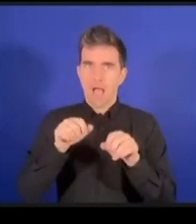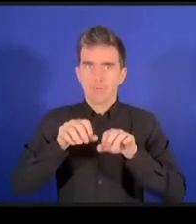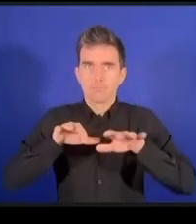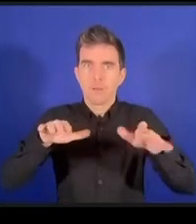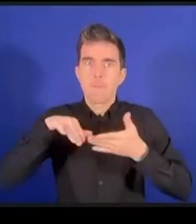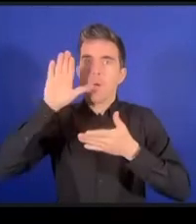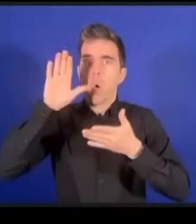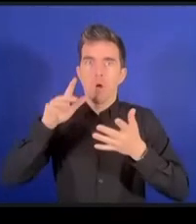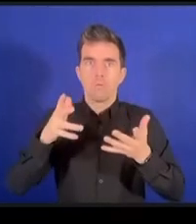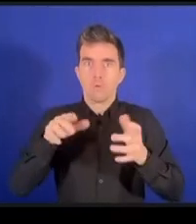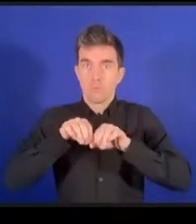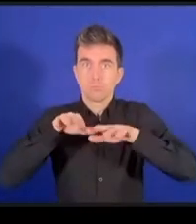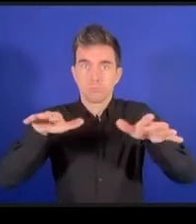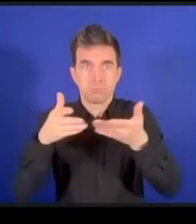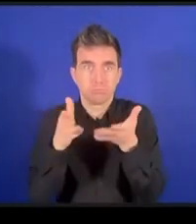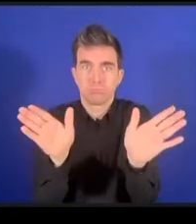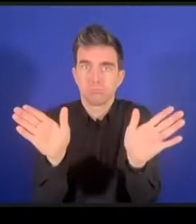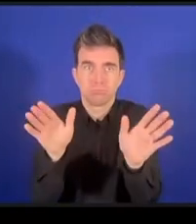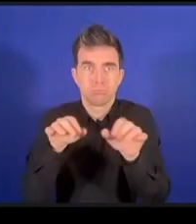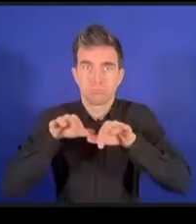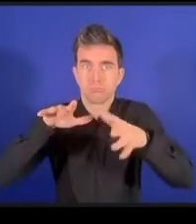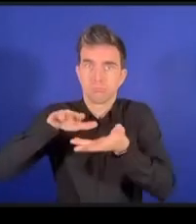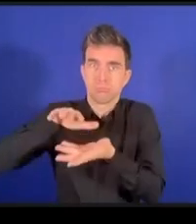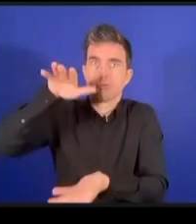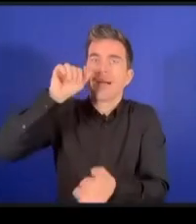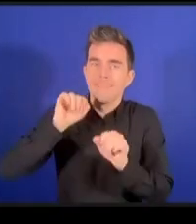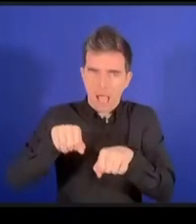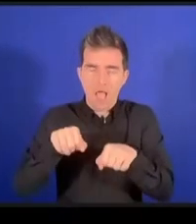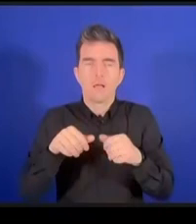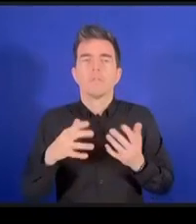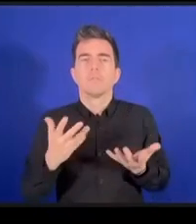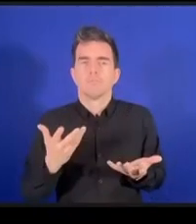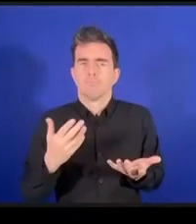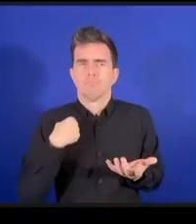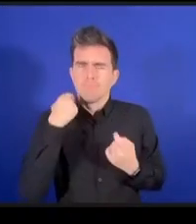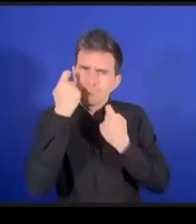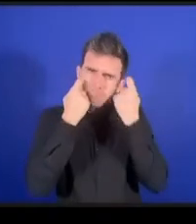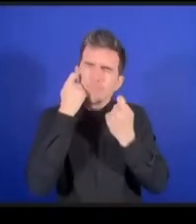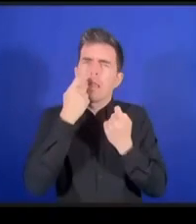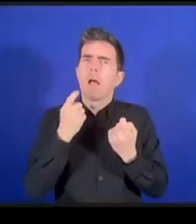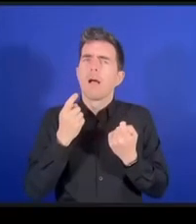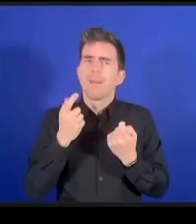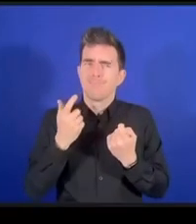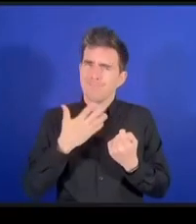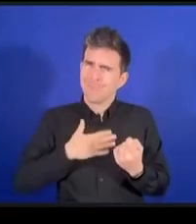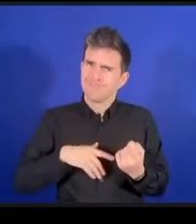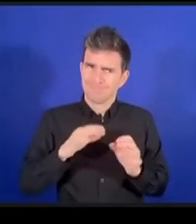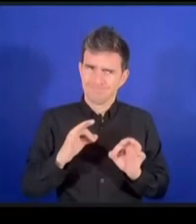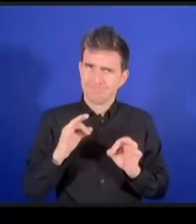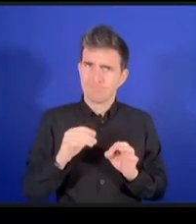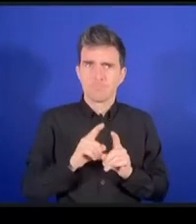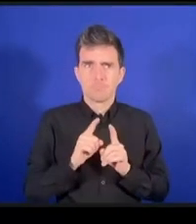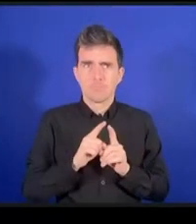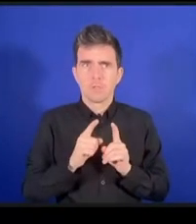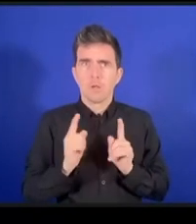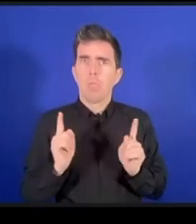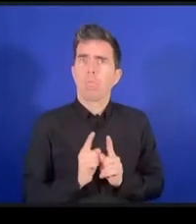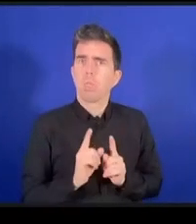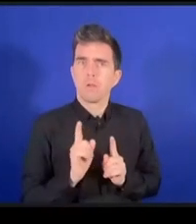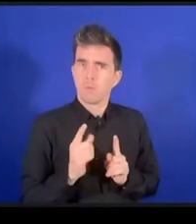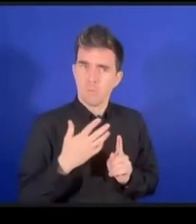потенциала и он должен быть устойчивым и это до быть Интернет где человек стоит во главе